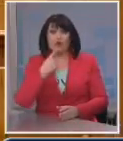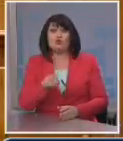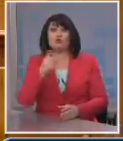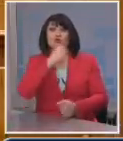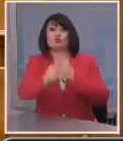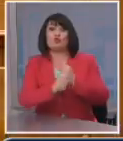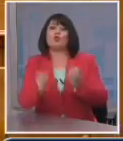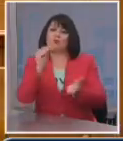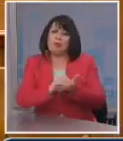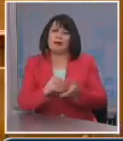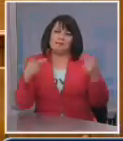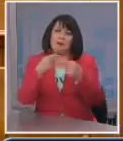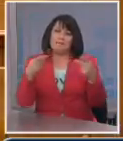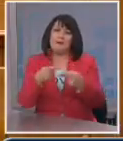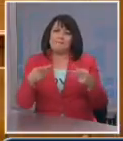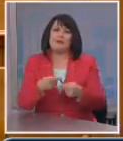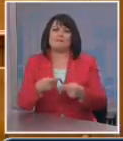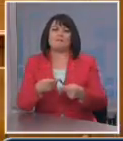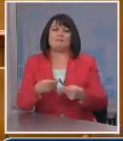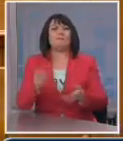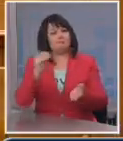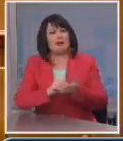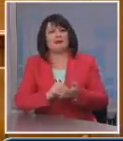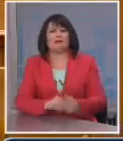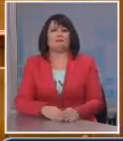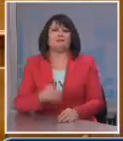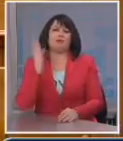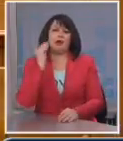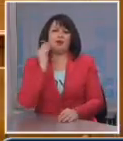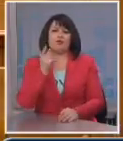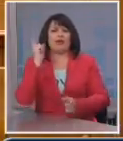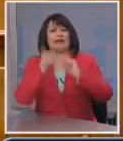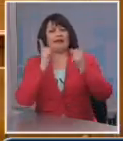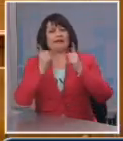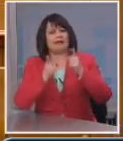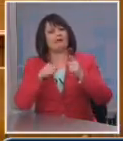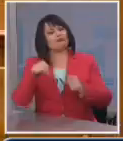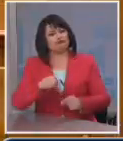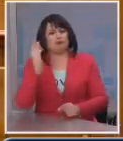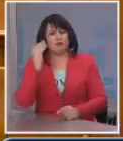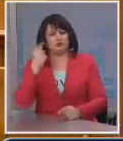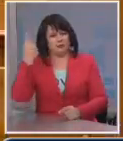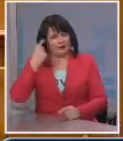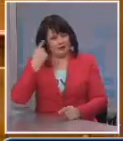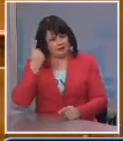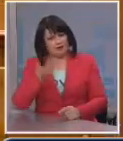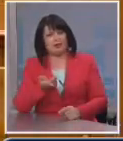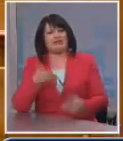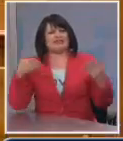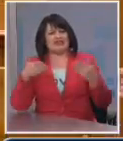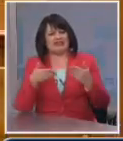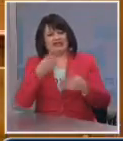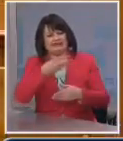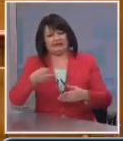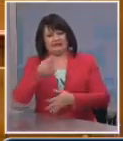υποστούν νέα θέμαξη. Ακούμε πολύ συχνά την κριτική. Την ακούσαμε και σήμερα από τους συζητητές σας. Φαντάζομαι